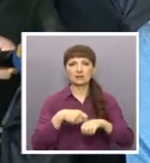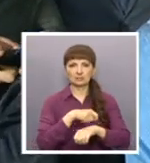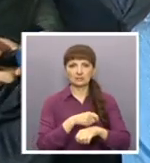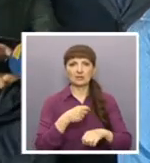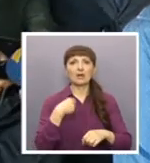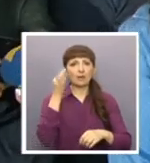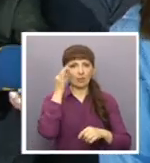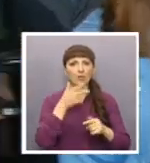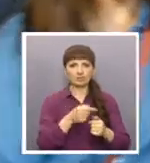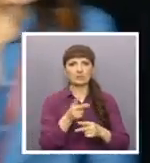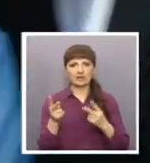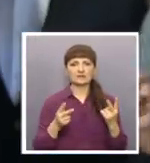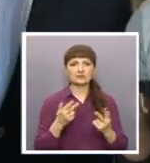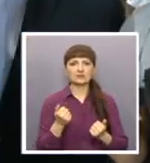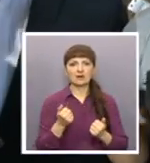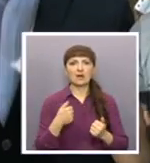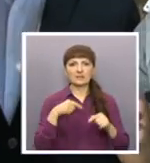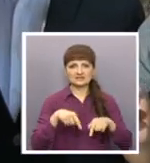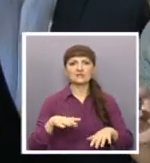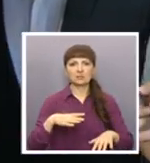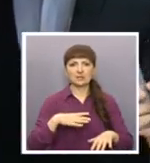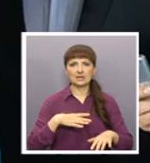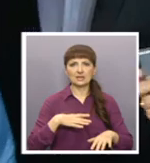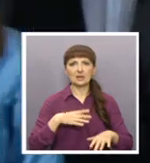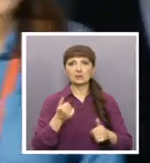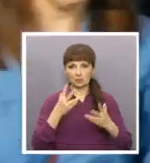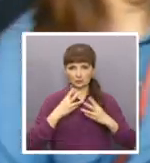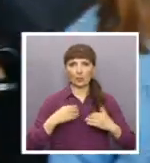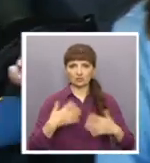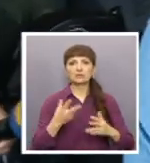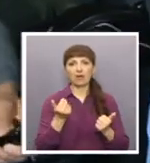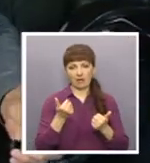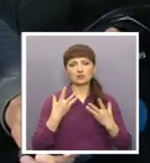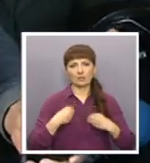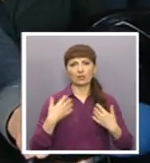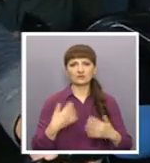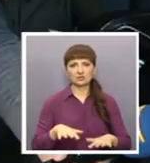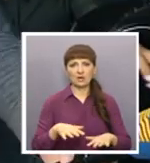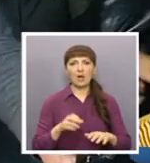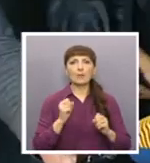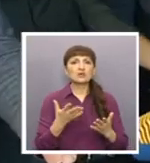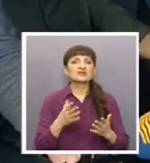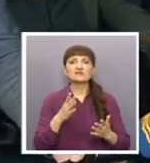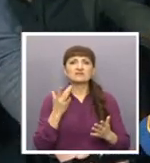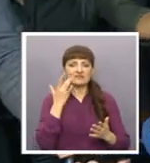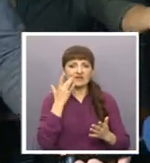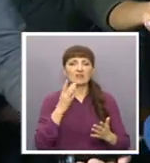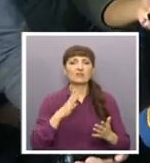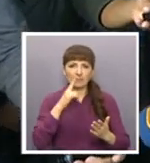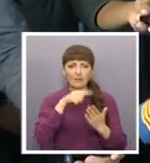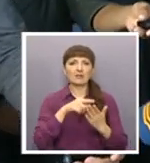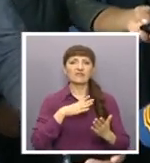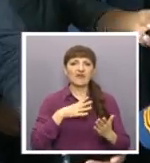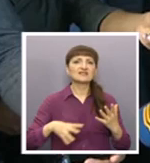помню, с вами под утро, да, утром. Да. Да, мы здесь и были. Отошли чуть-чуть? Да, все хорошо. Просто никто не застрахован. Мы понимаем, что